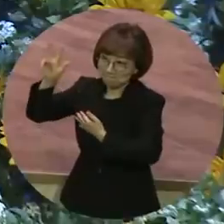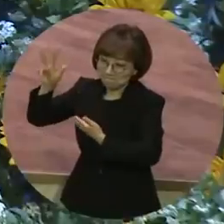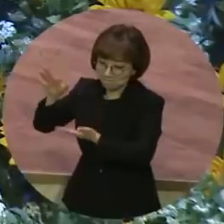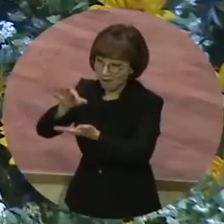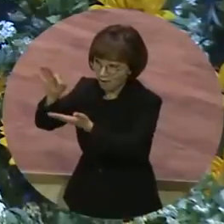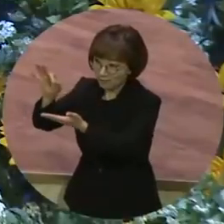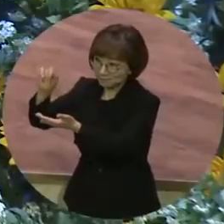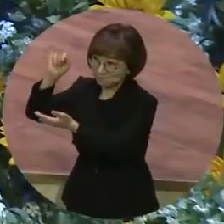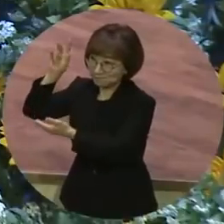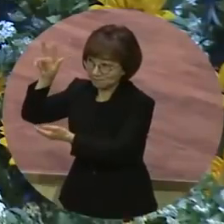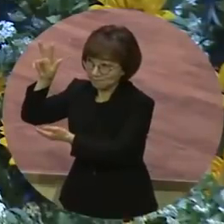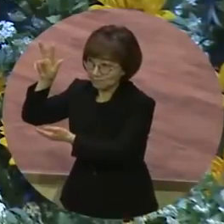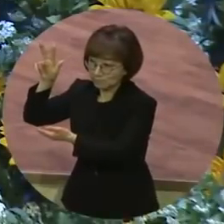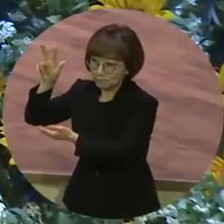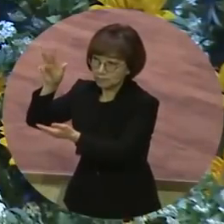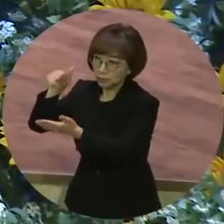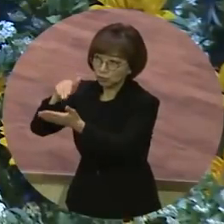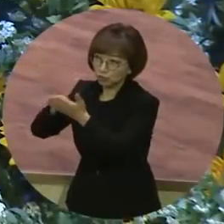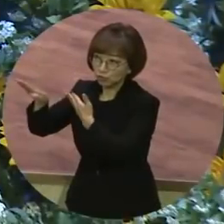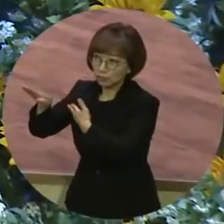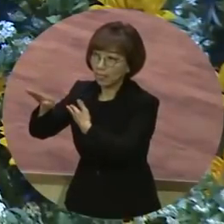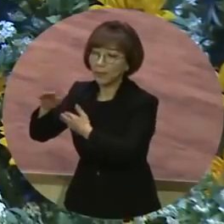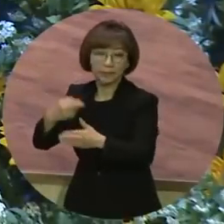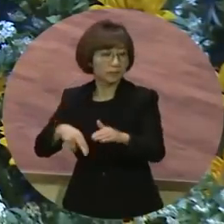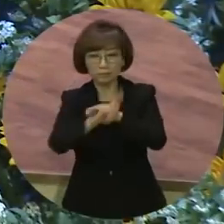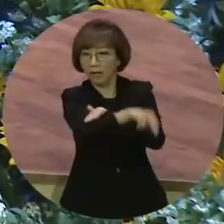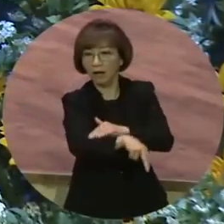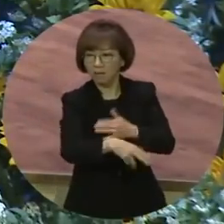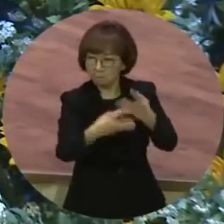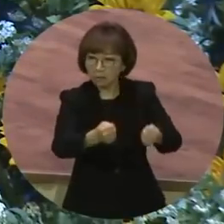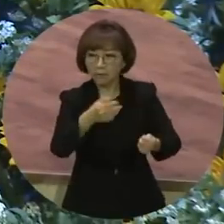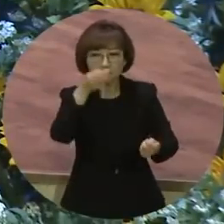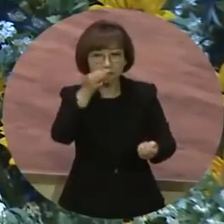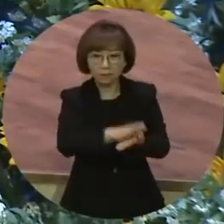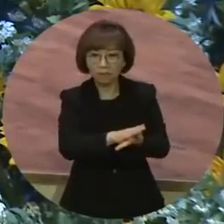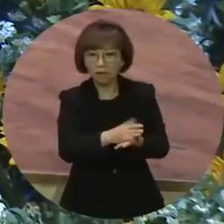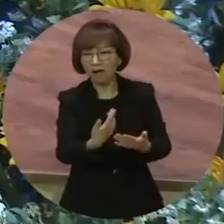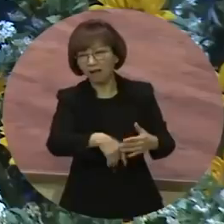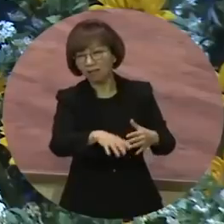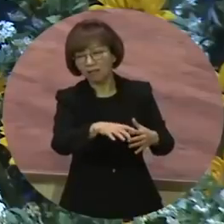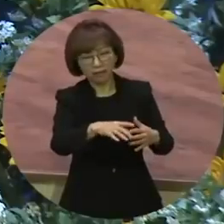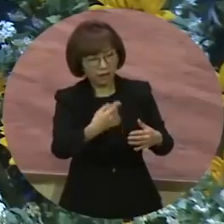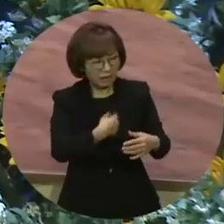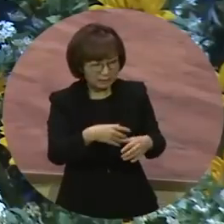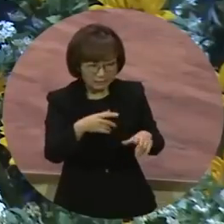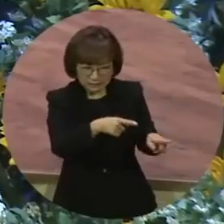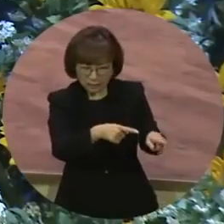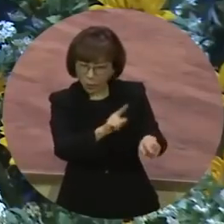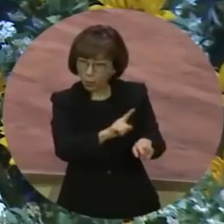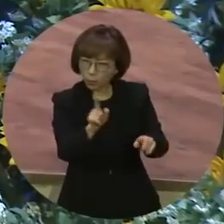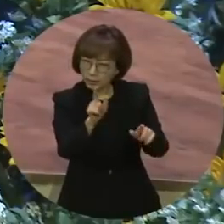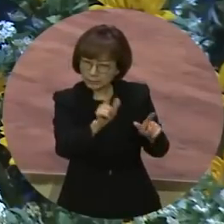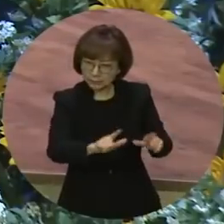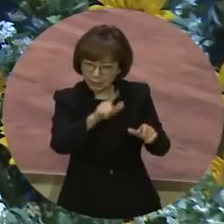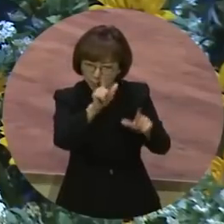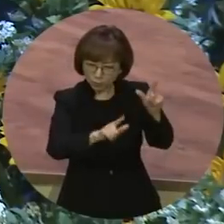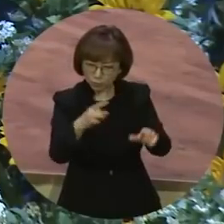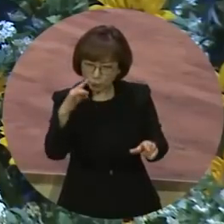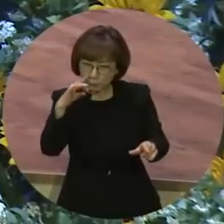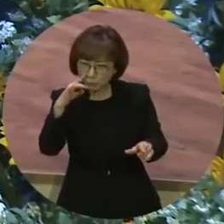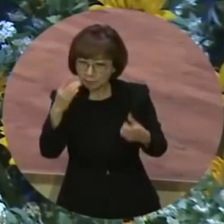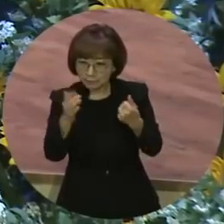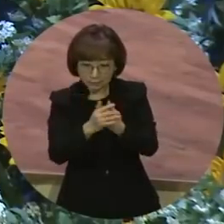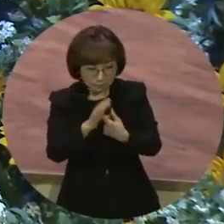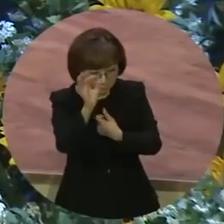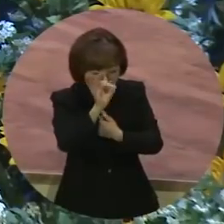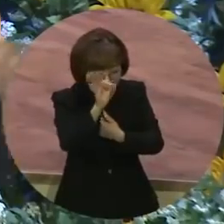내 명단 보고 이야 하나님 난 그 추적을 해봤어. 이 사람들 어떻게 사나. 하나님